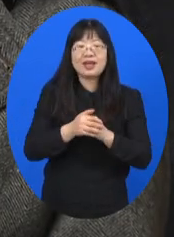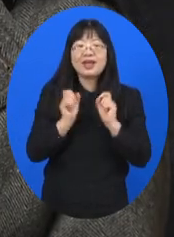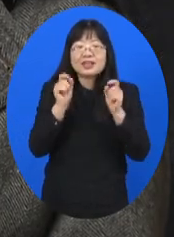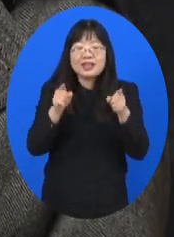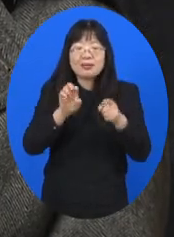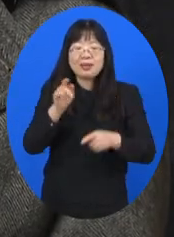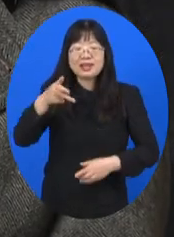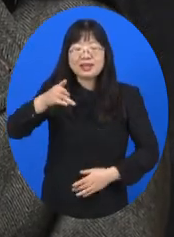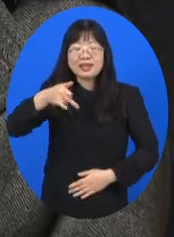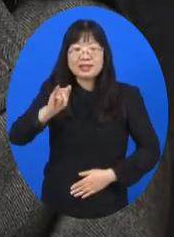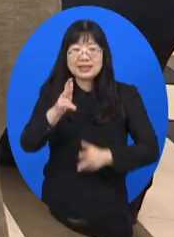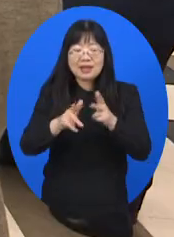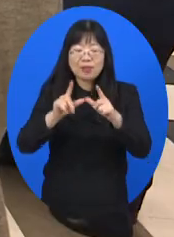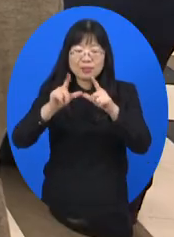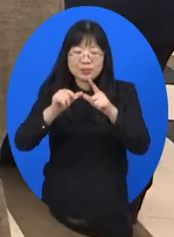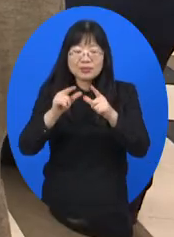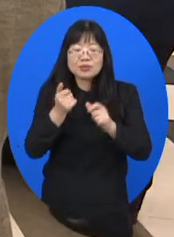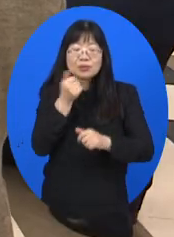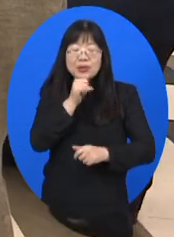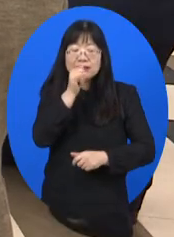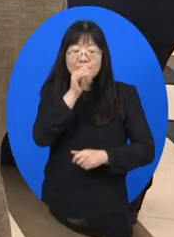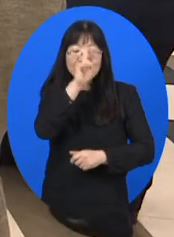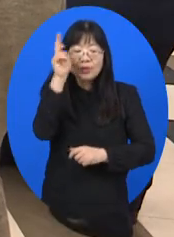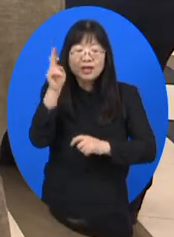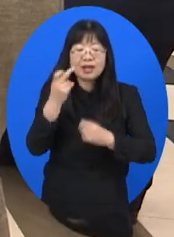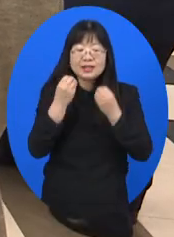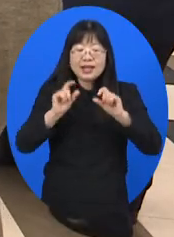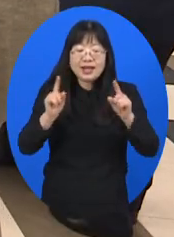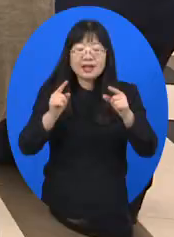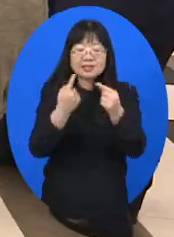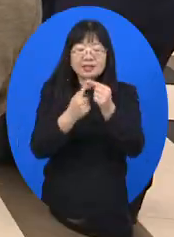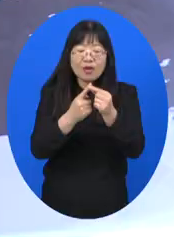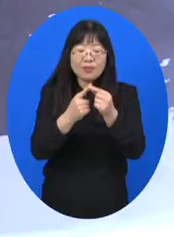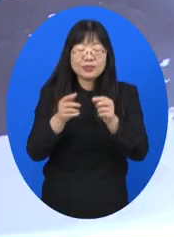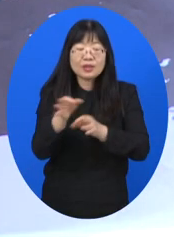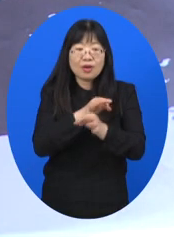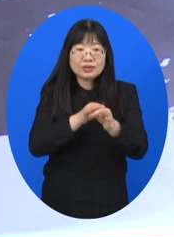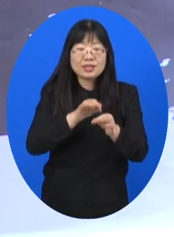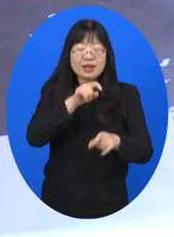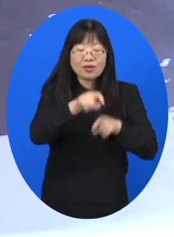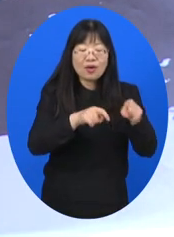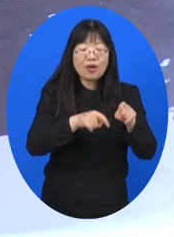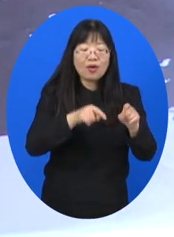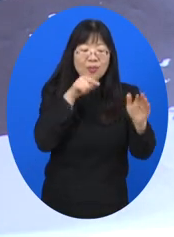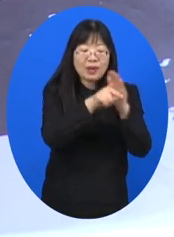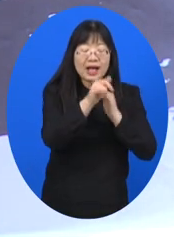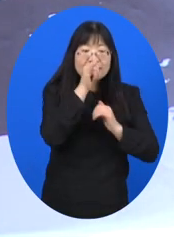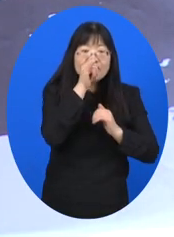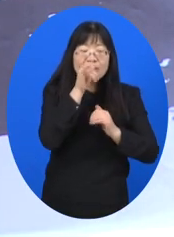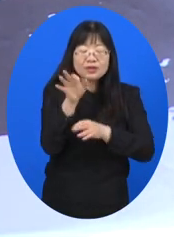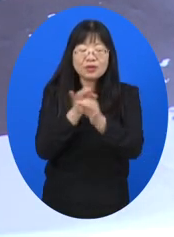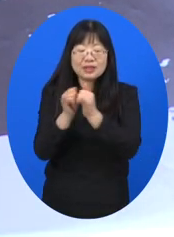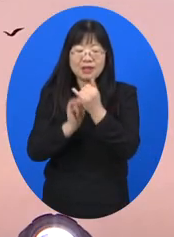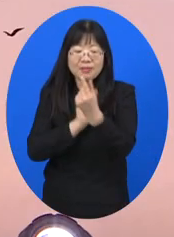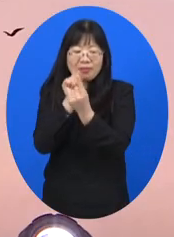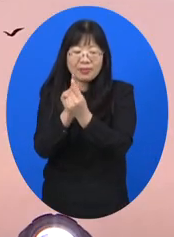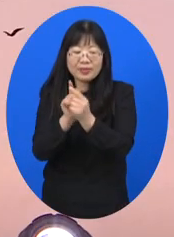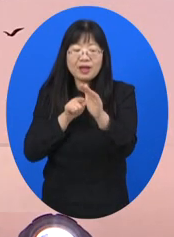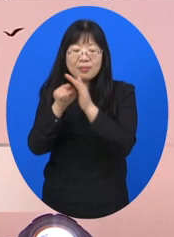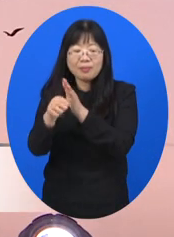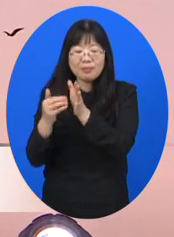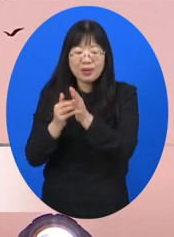사업 일부를 소개했습니다. 이날 오후엔 새해 첫 경제 행보로 도내 경제인들을 만나러 걸음을